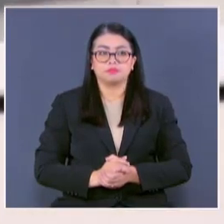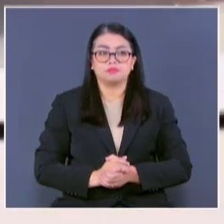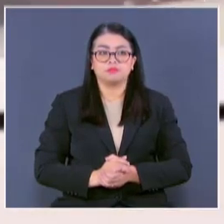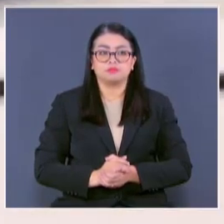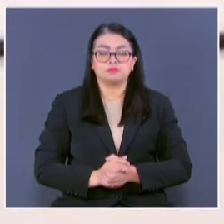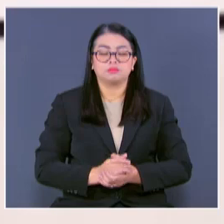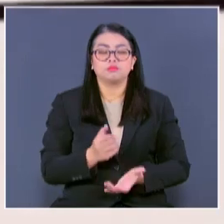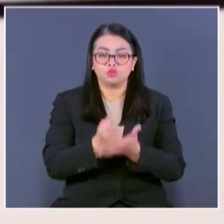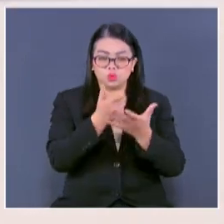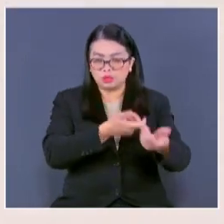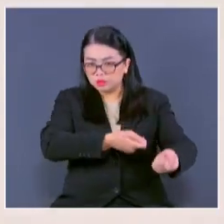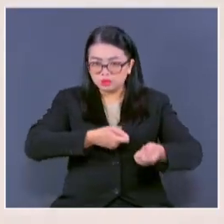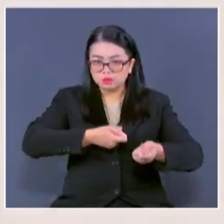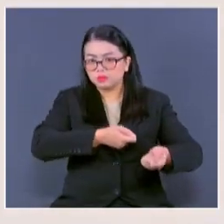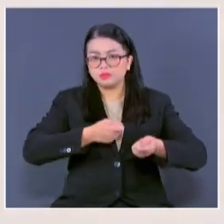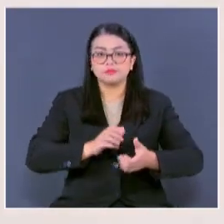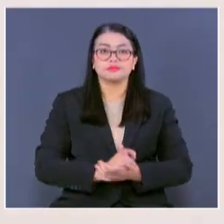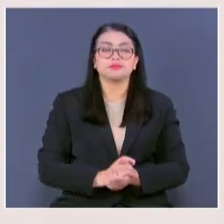ปล่อยเราเลย ช่วยดึง